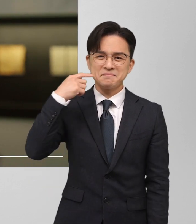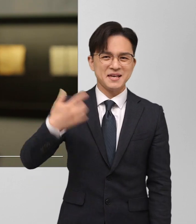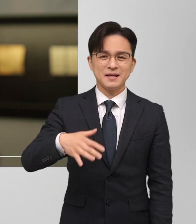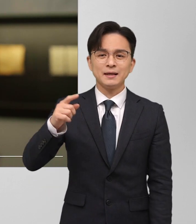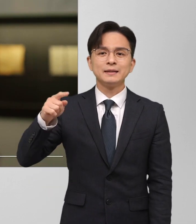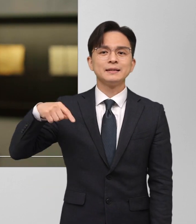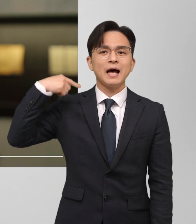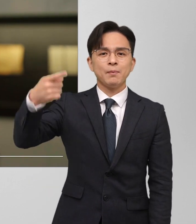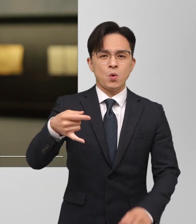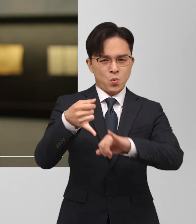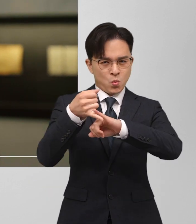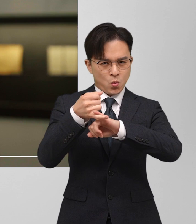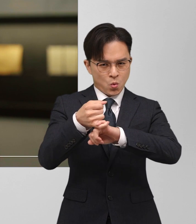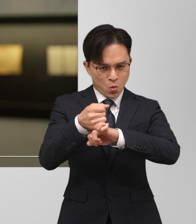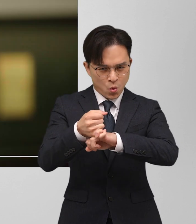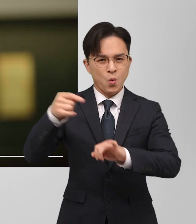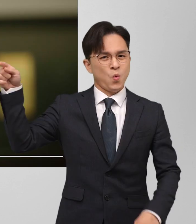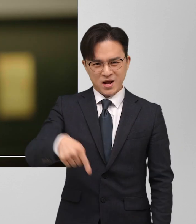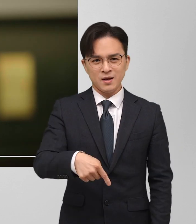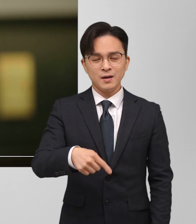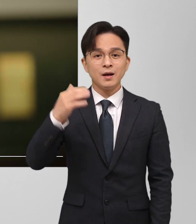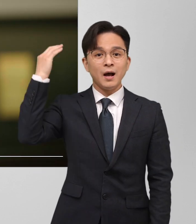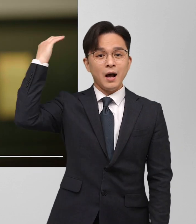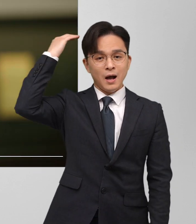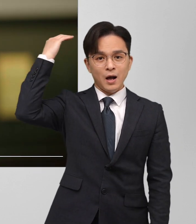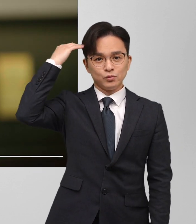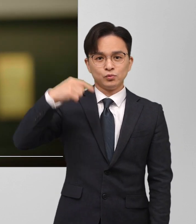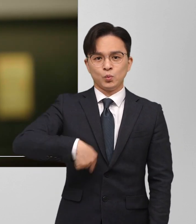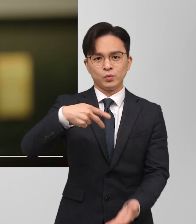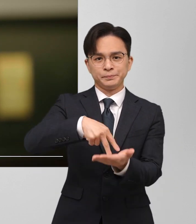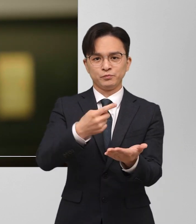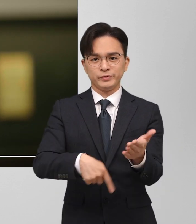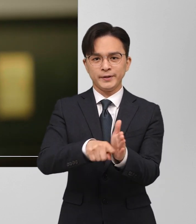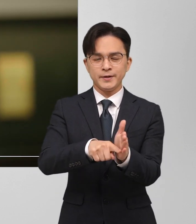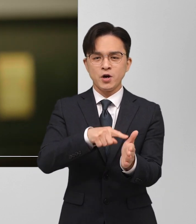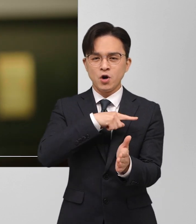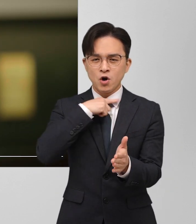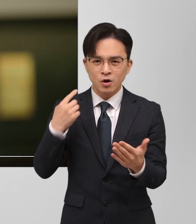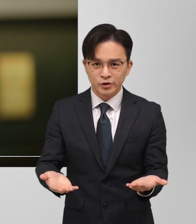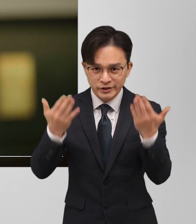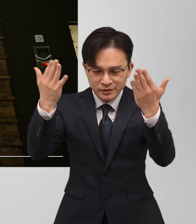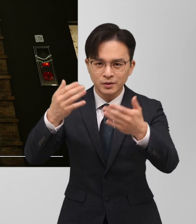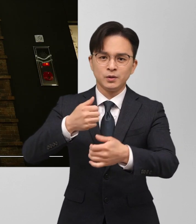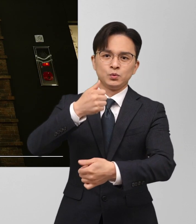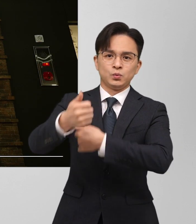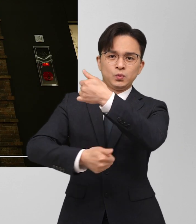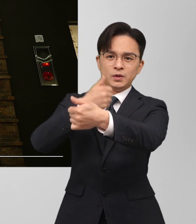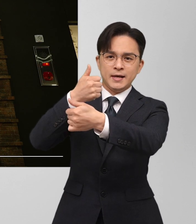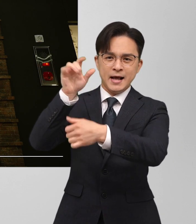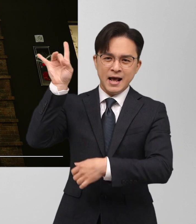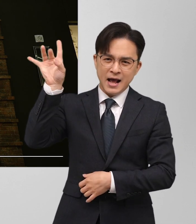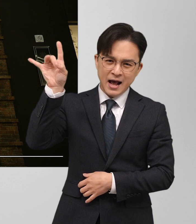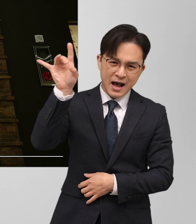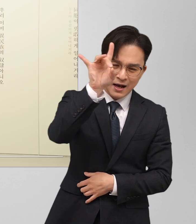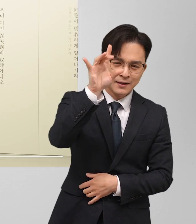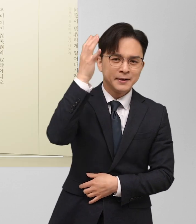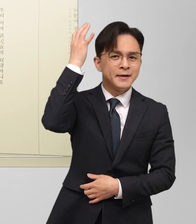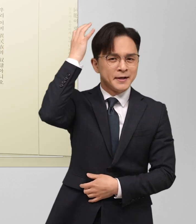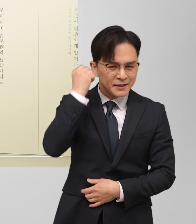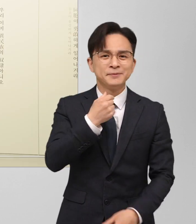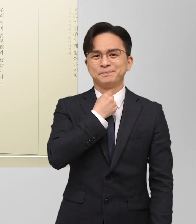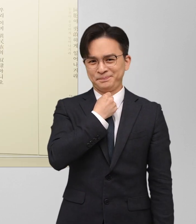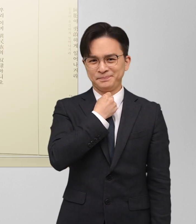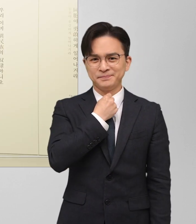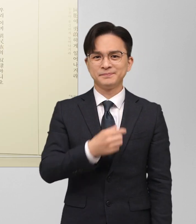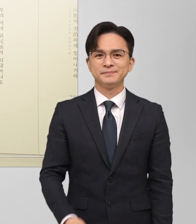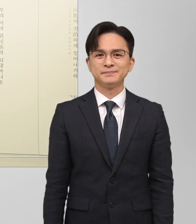둘러봤습니다만 분명히 시간을 내서 우리 민족을 지켜온 그런 많은 분들을 위해서 다시 의미를 되새기고자 합니다. 저와